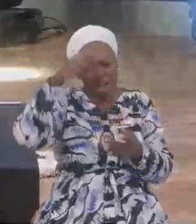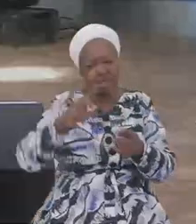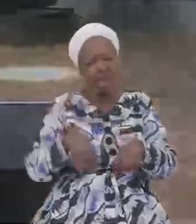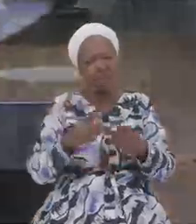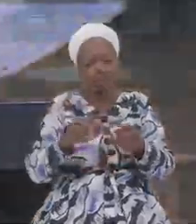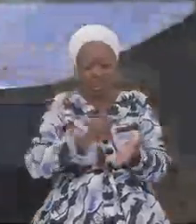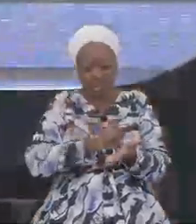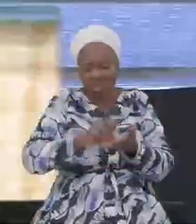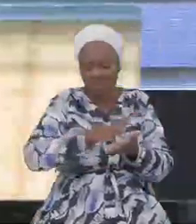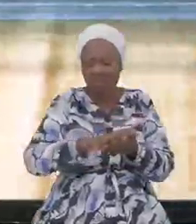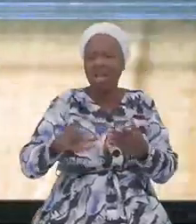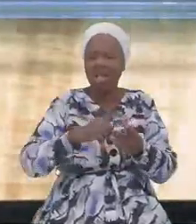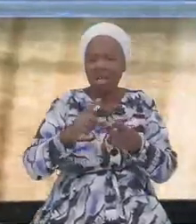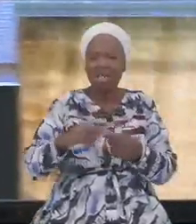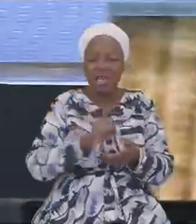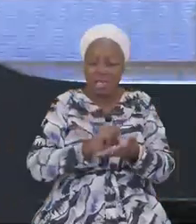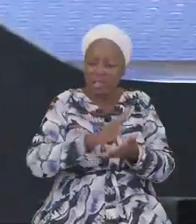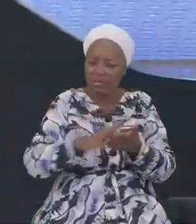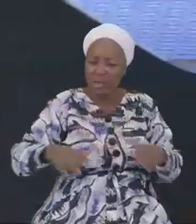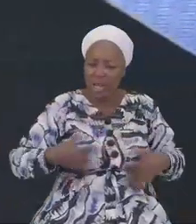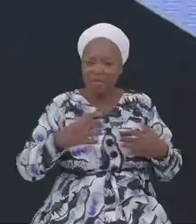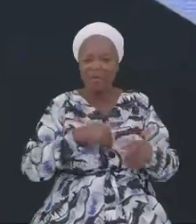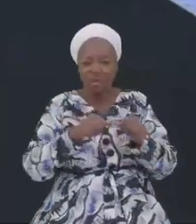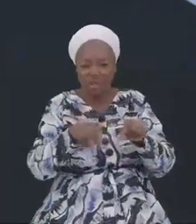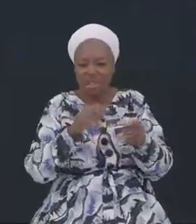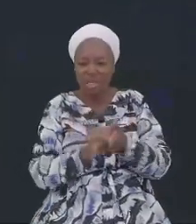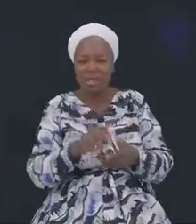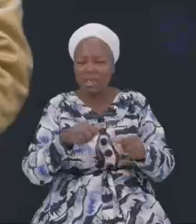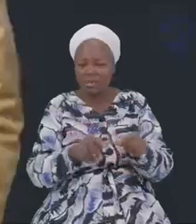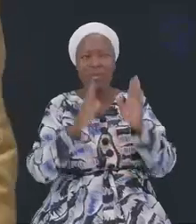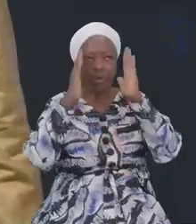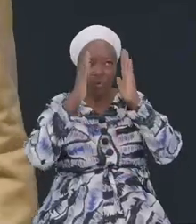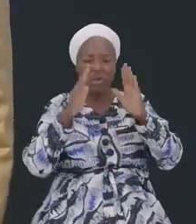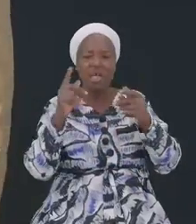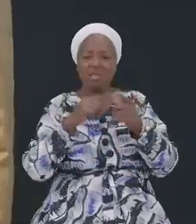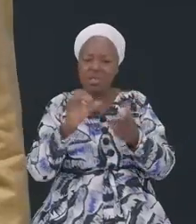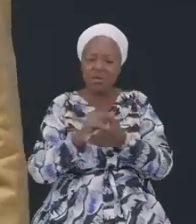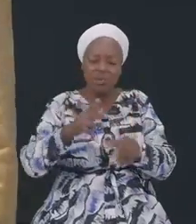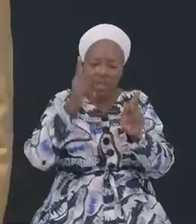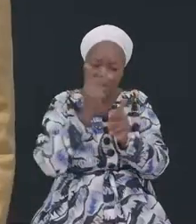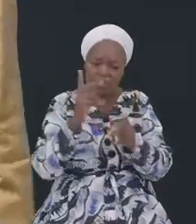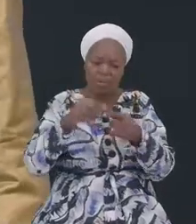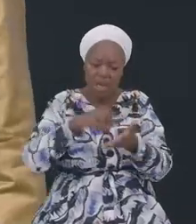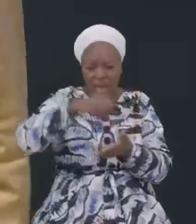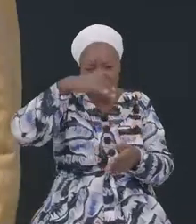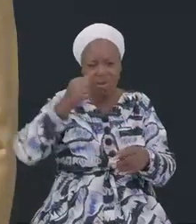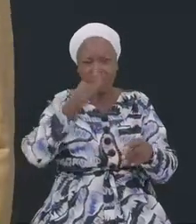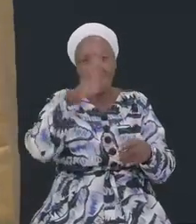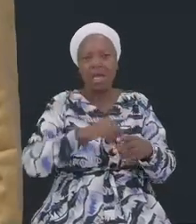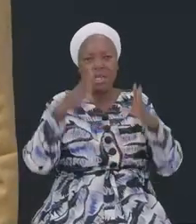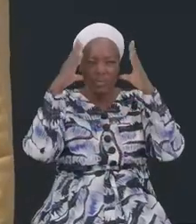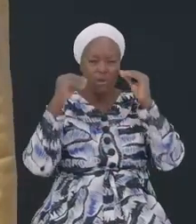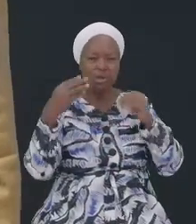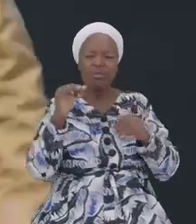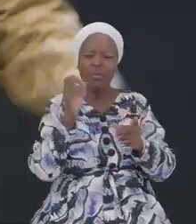devons persévérer, nous focaliser, résister aux tentations afin de nous accrocher à l'apprentissage que nous